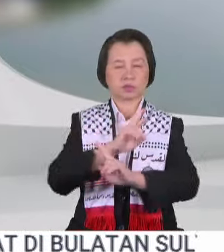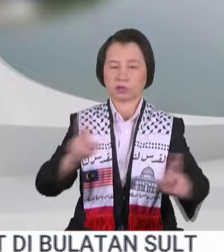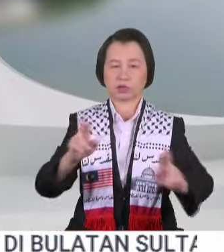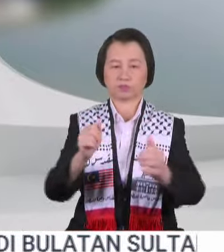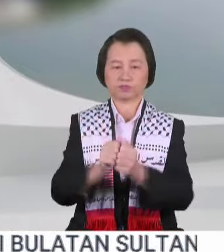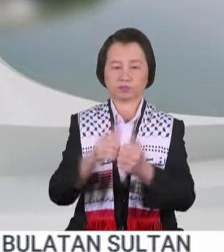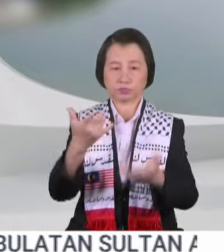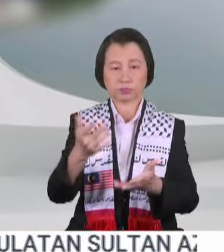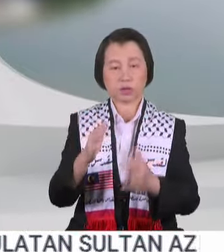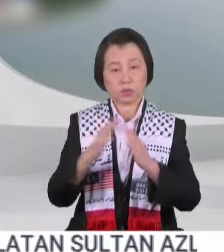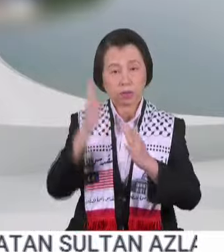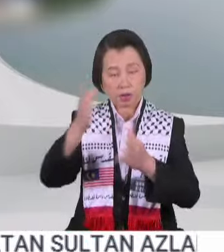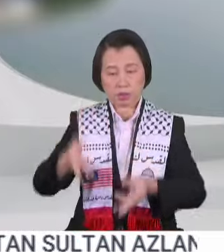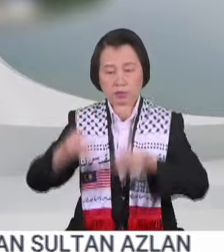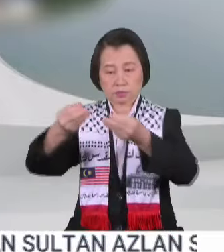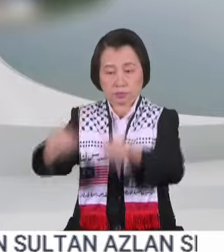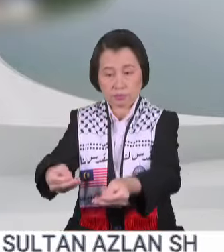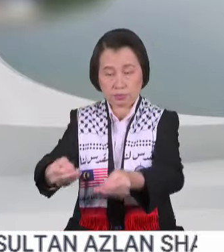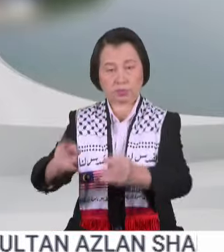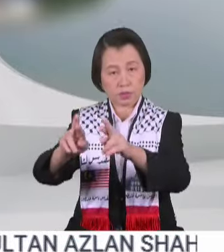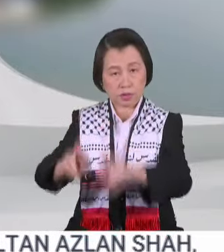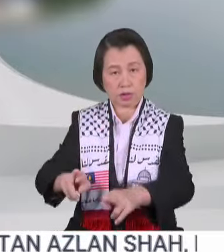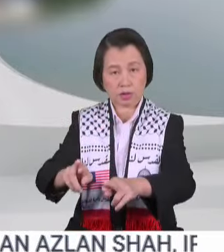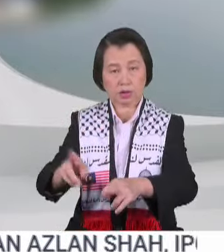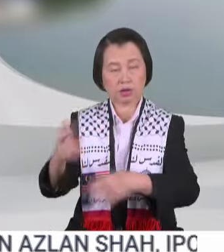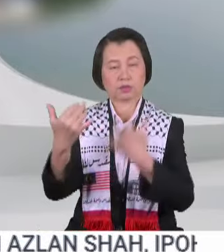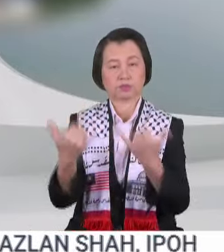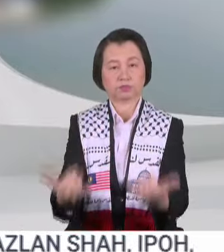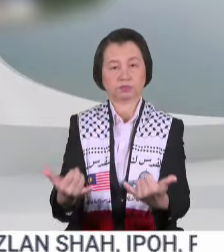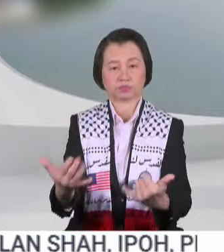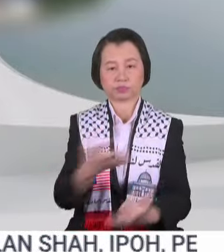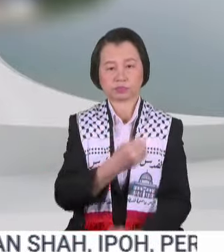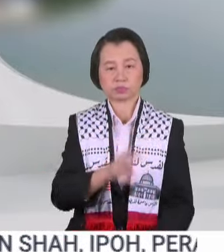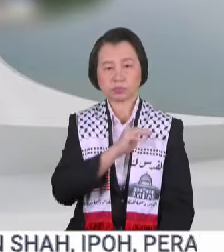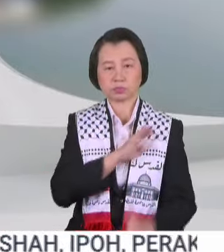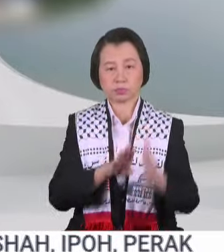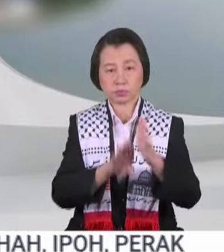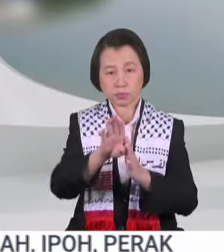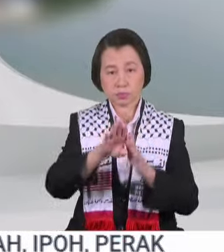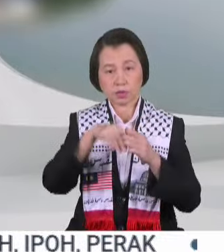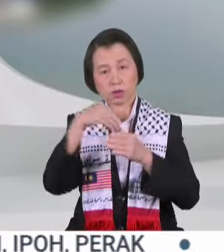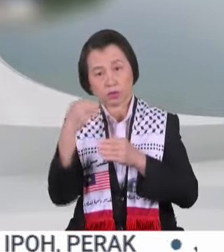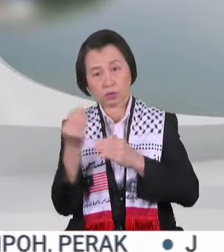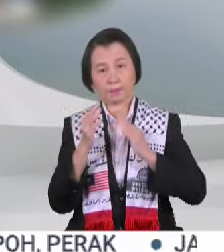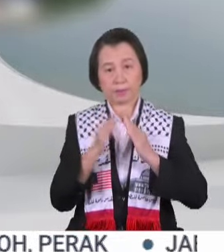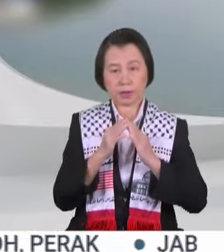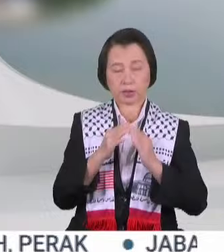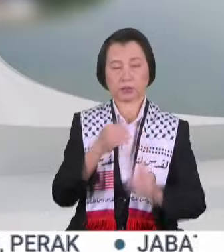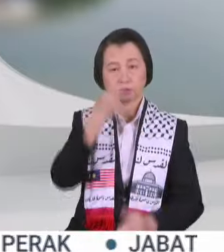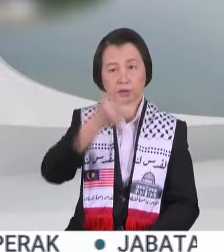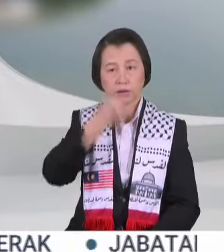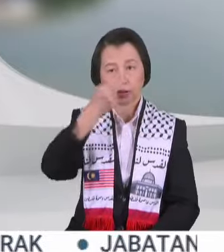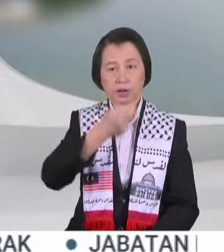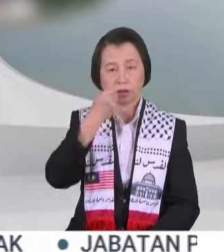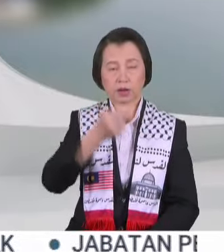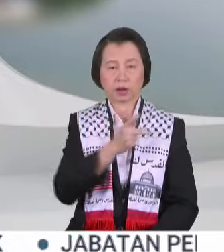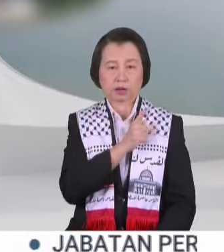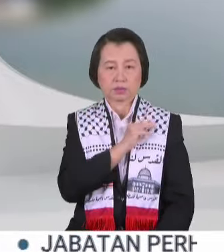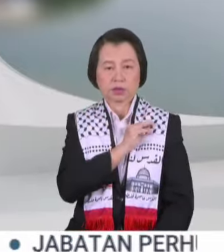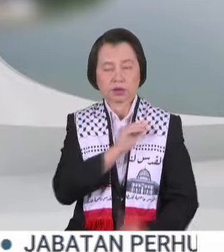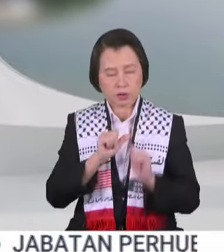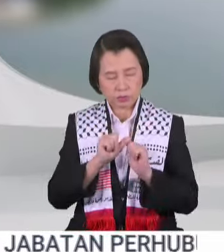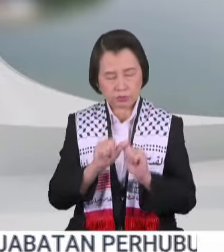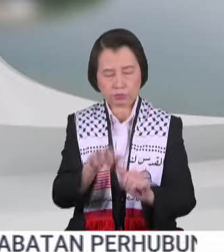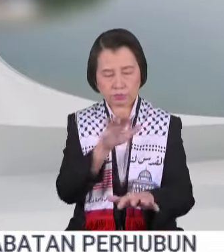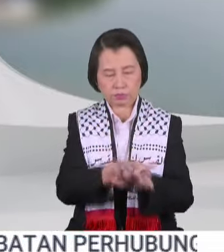telah diserahkan kepada penerima setakat hari ini. Menteri Pembangunan Luar Bandar Dato' Jahid Jahim berkata kementeriannya akan